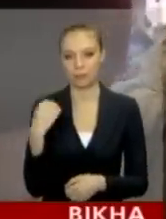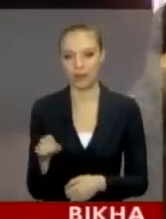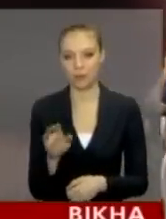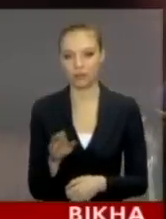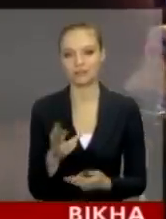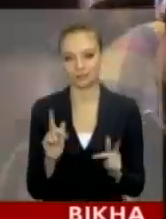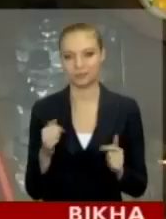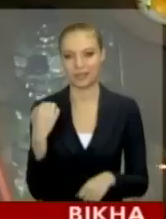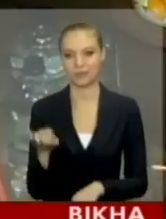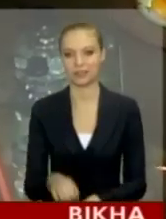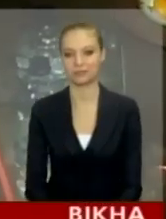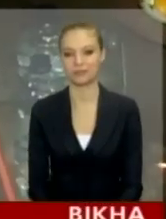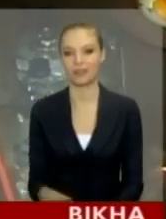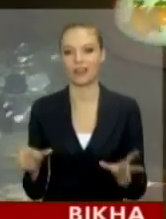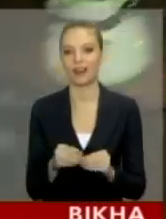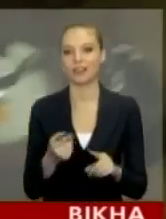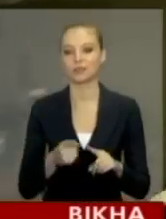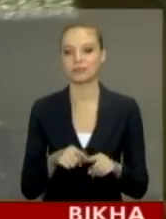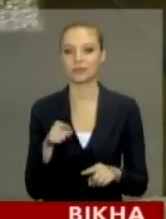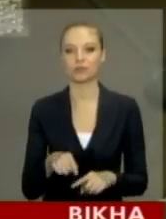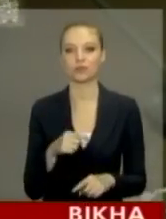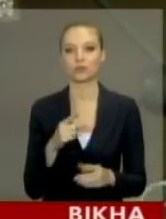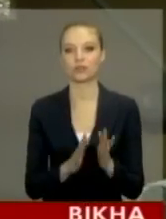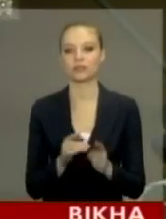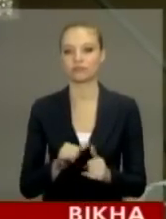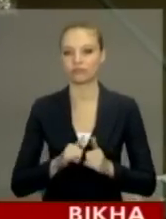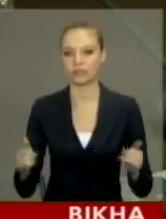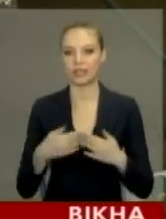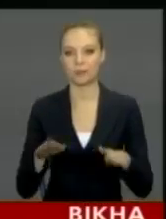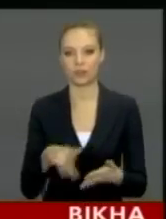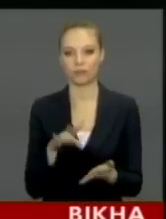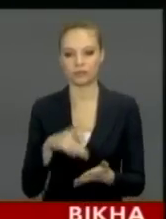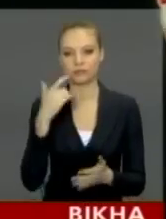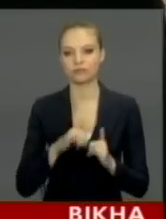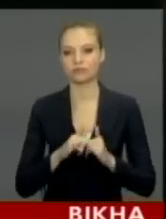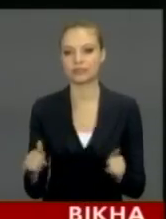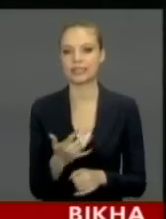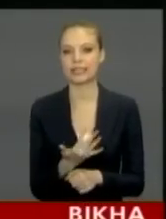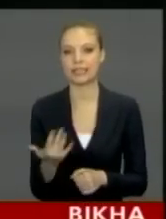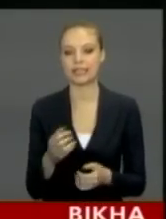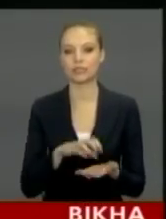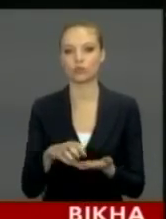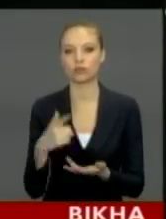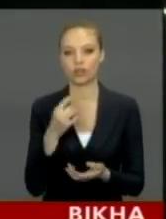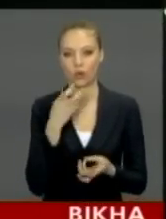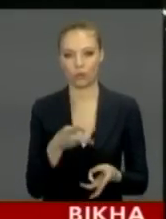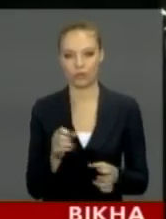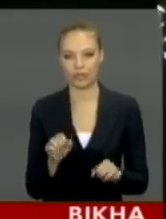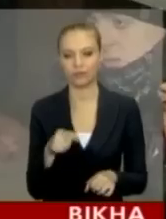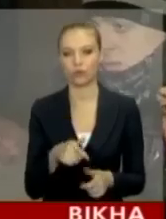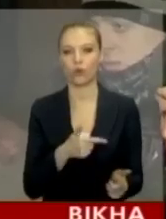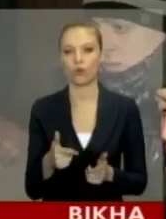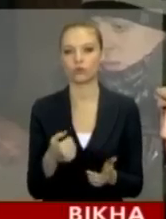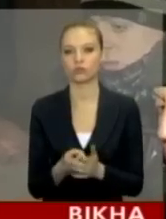хоча б? Так. Разом із тим тут росте наметове містечко, особливо більшують кількість пунктів обігріву. Тут готуються